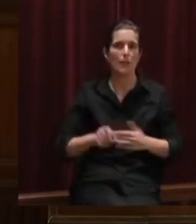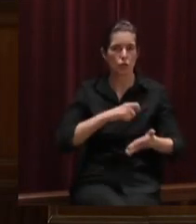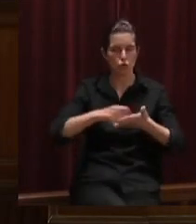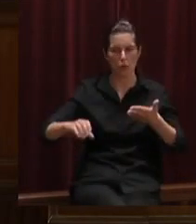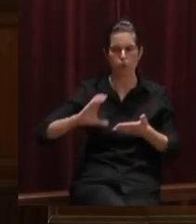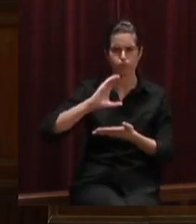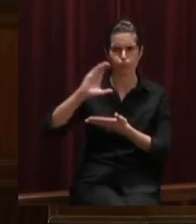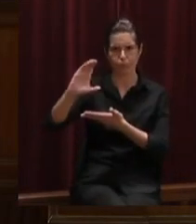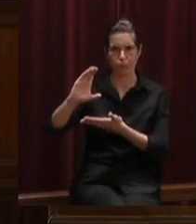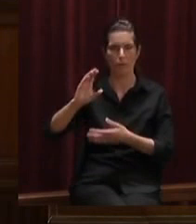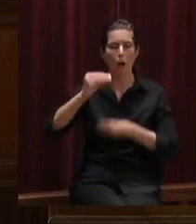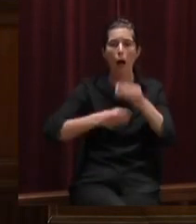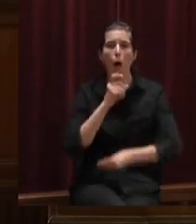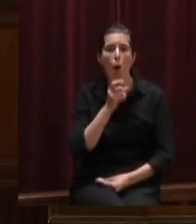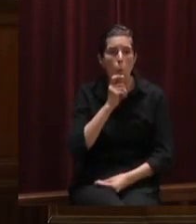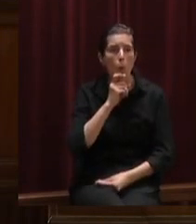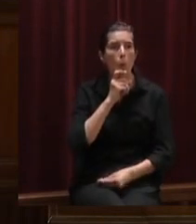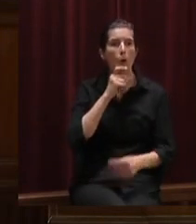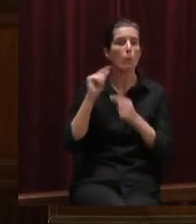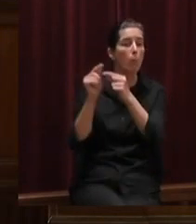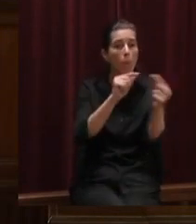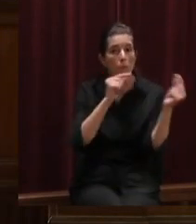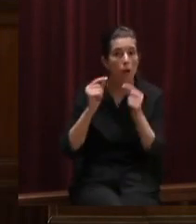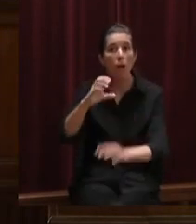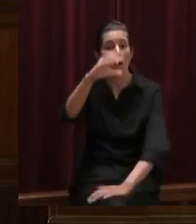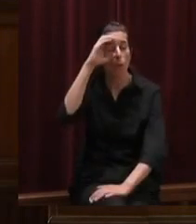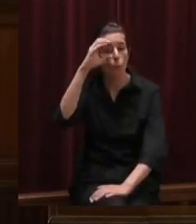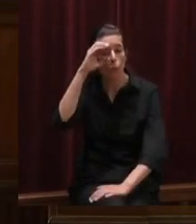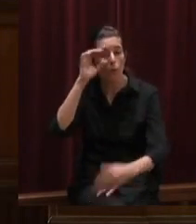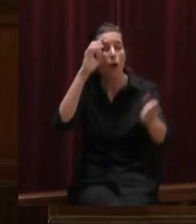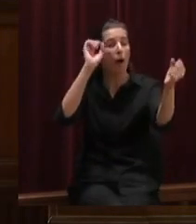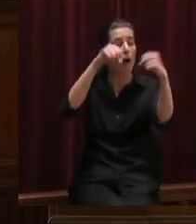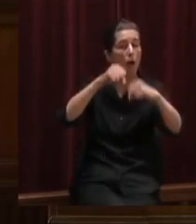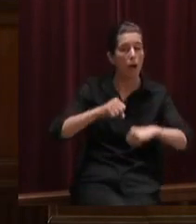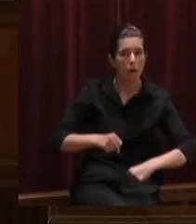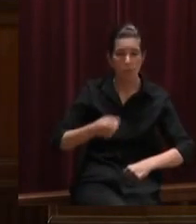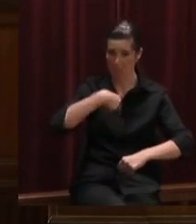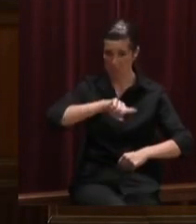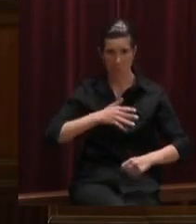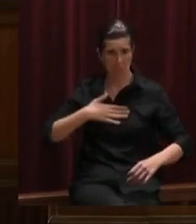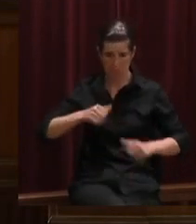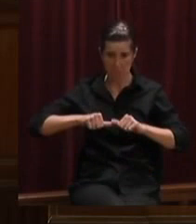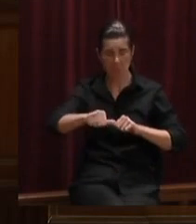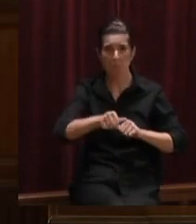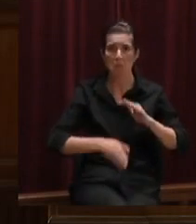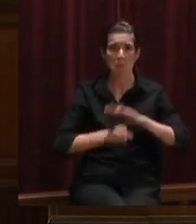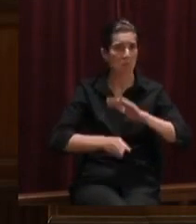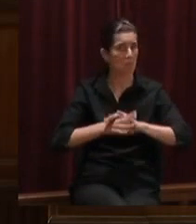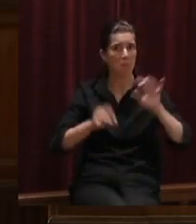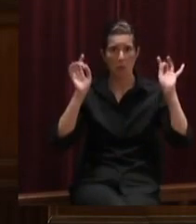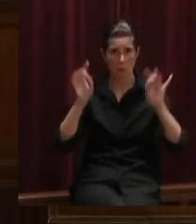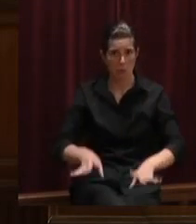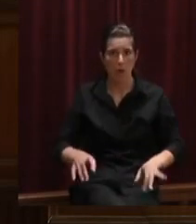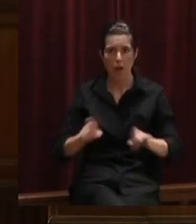fet parlant amb tothom, escoltant a tothom, arribant a acords amb tothom. Seguirem fent el mateix, sumant talent, capacitats